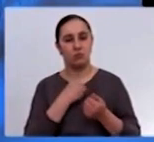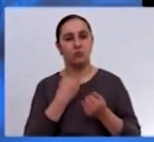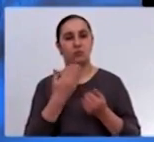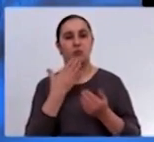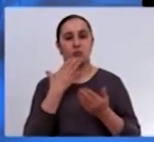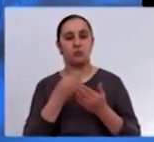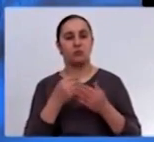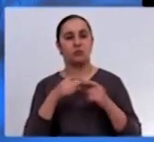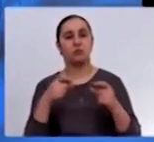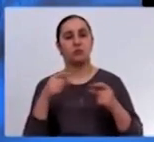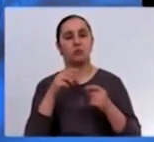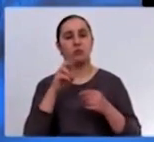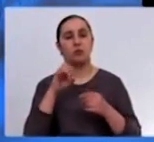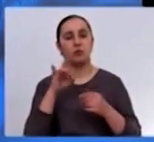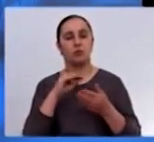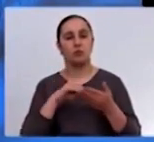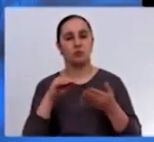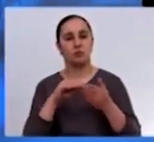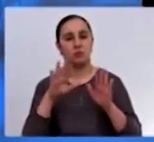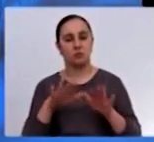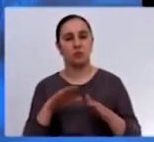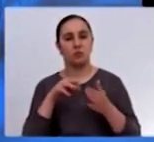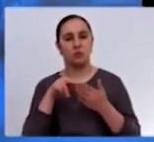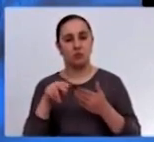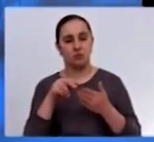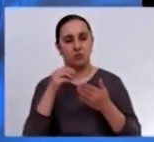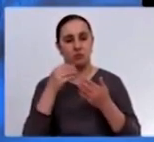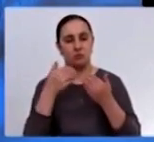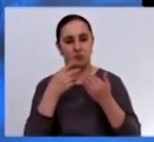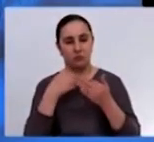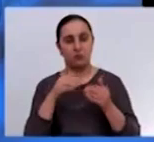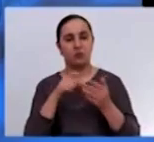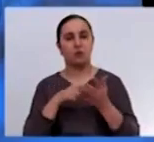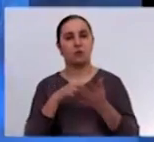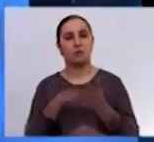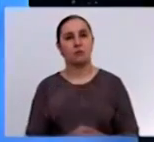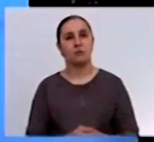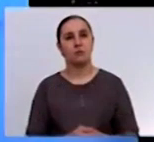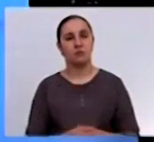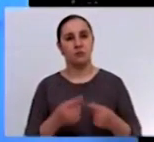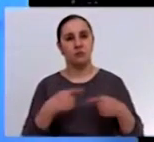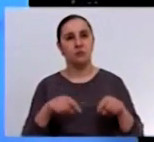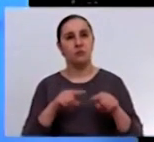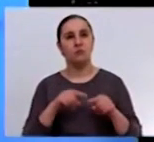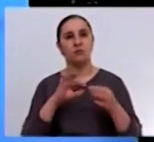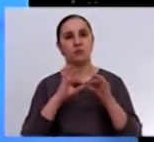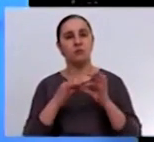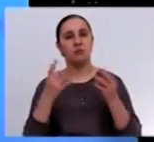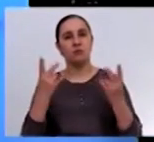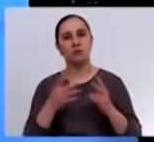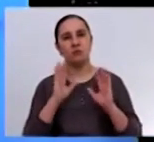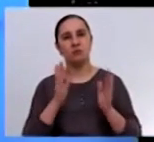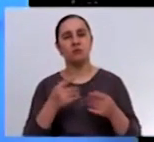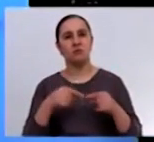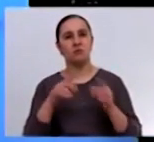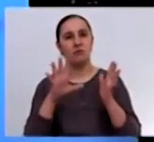demak, loginingiz va parolingizni yozgan holda kirasiz va xatlarni olishingiz mumkin bo'ladi. Endi shuni ta'kidlab o'tishimiz